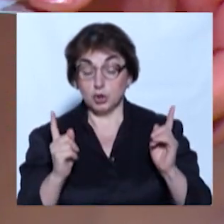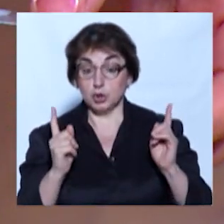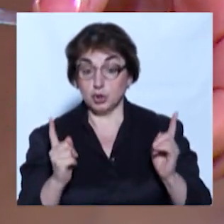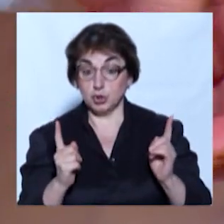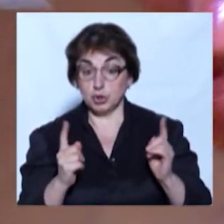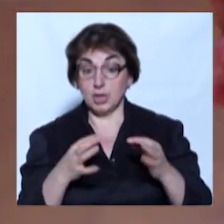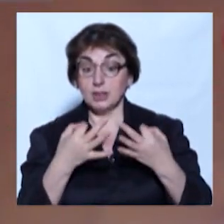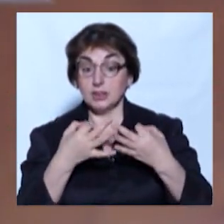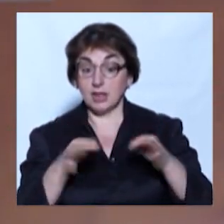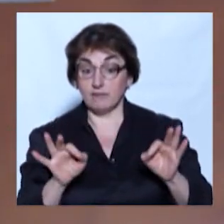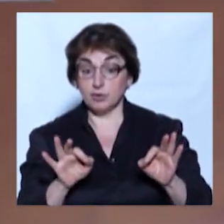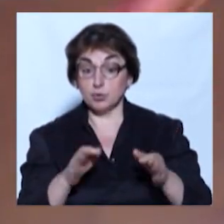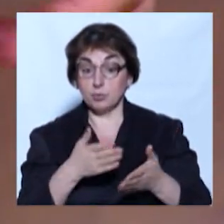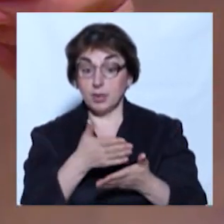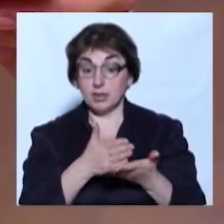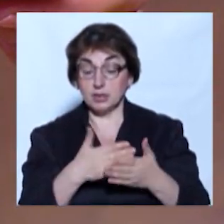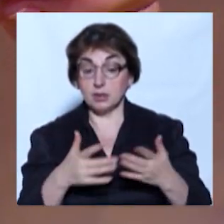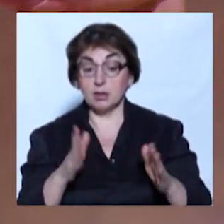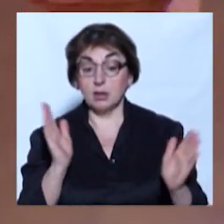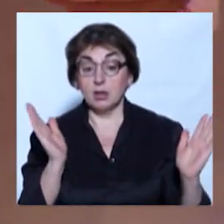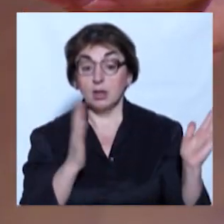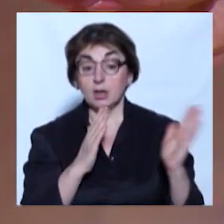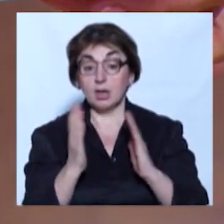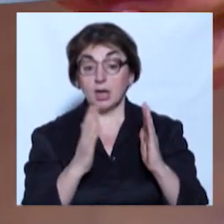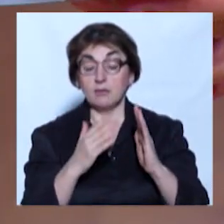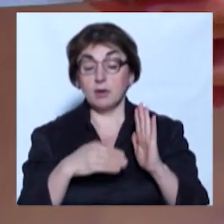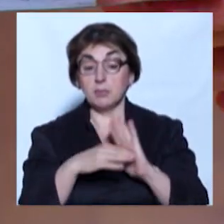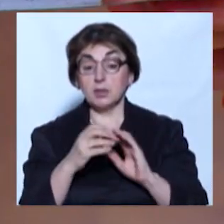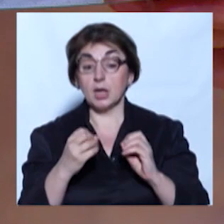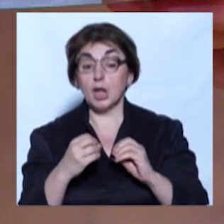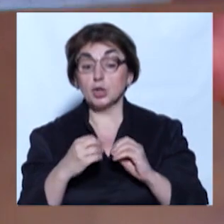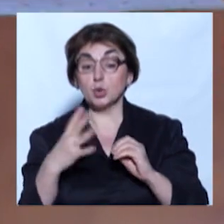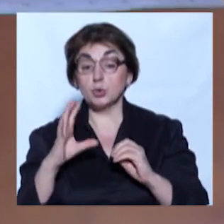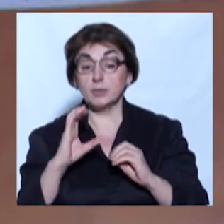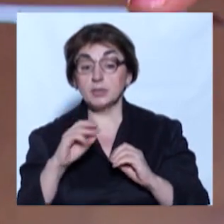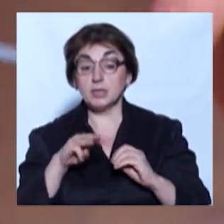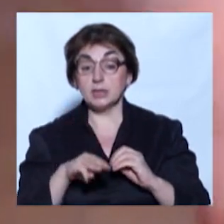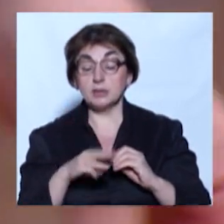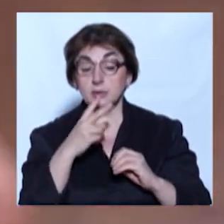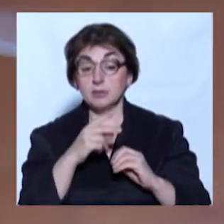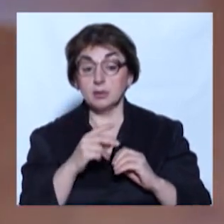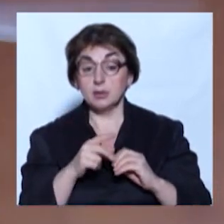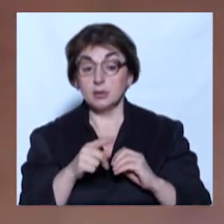უფრო თავისუფალია ნაწილი, რხევა მეტია. მოდით 15 სანტიმეტრი ნახოთ.